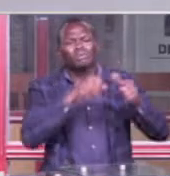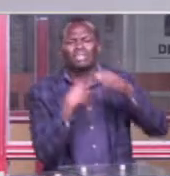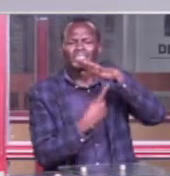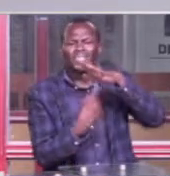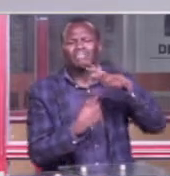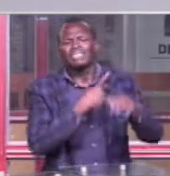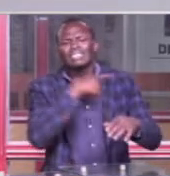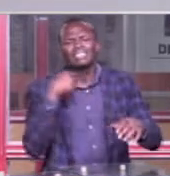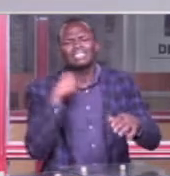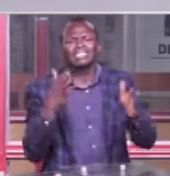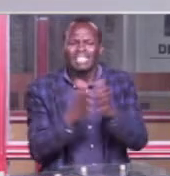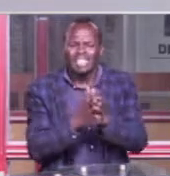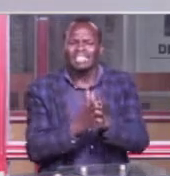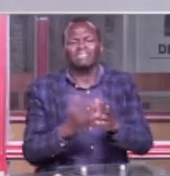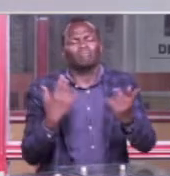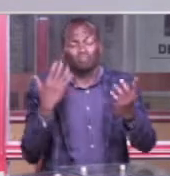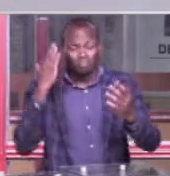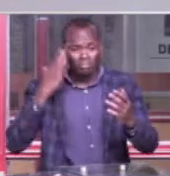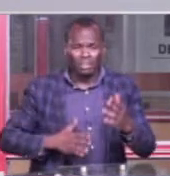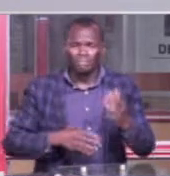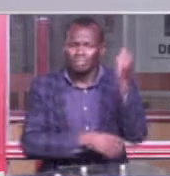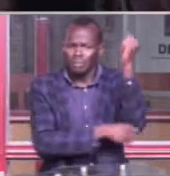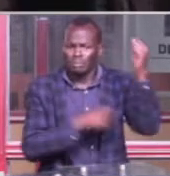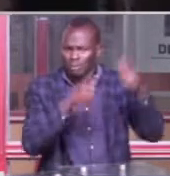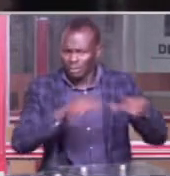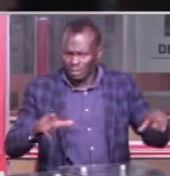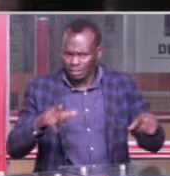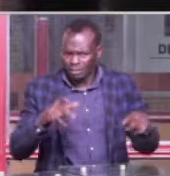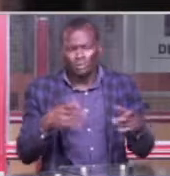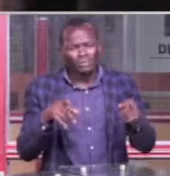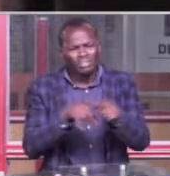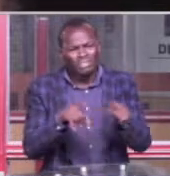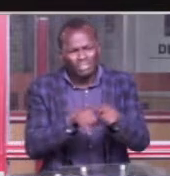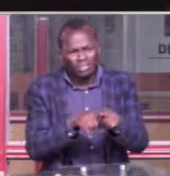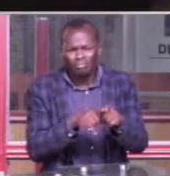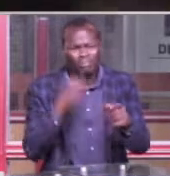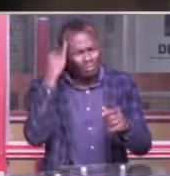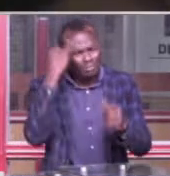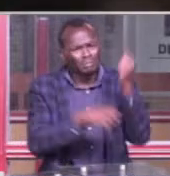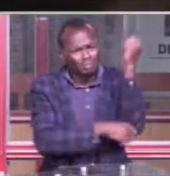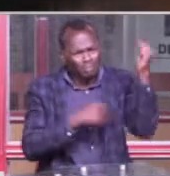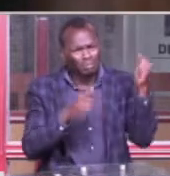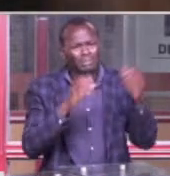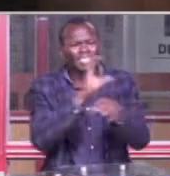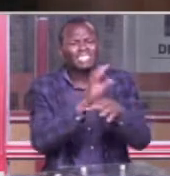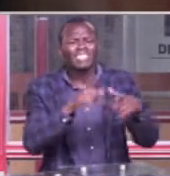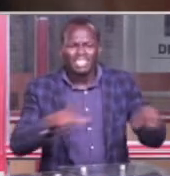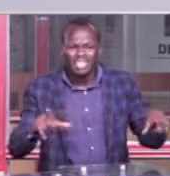Rampant land grabbing, especially church land. Yes, we